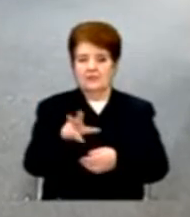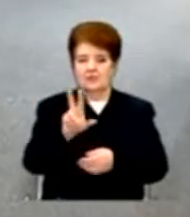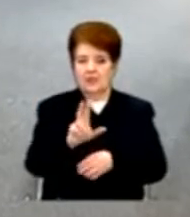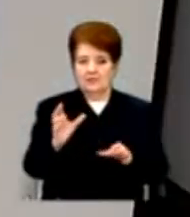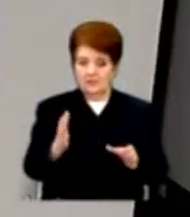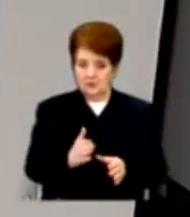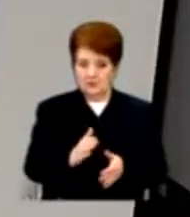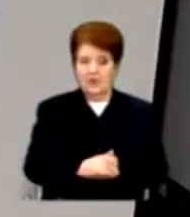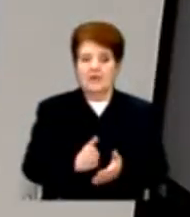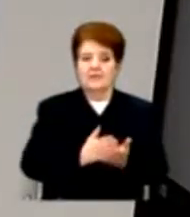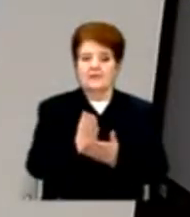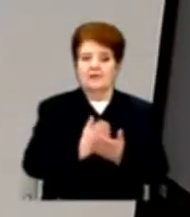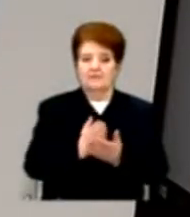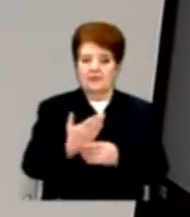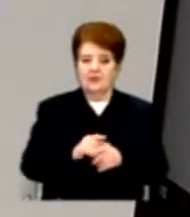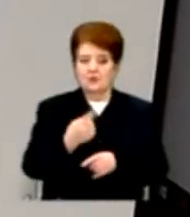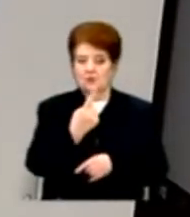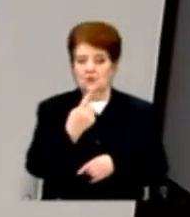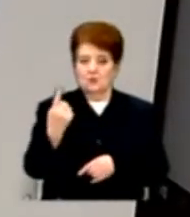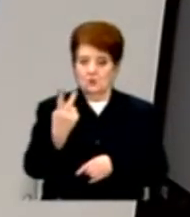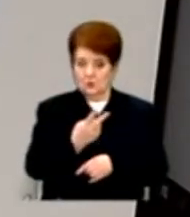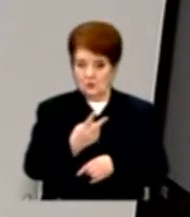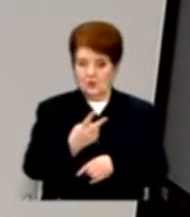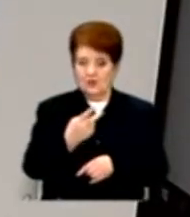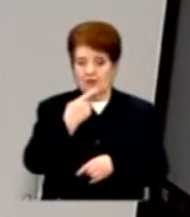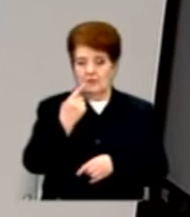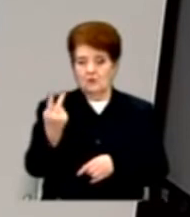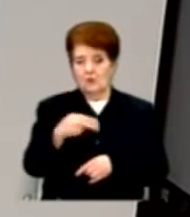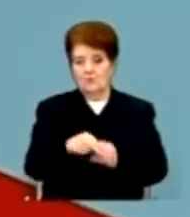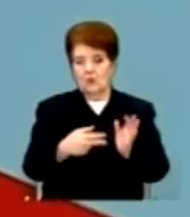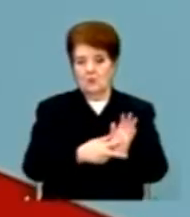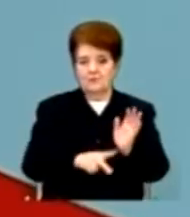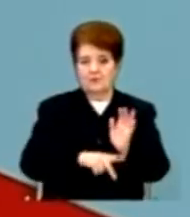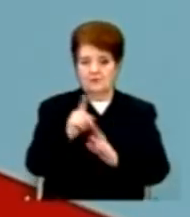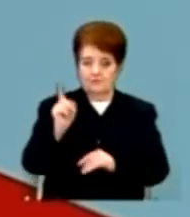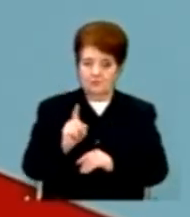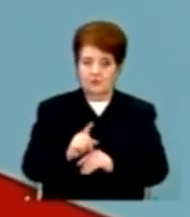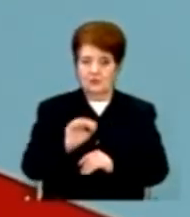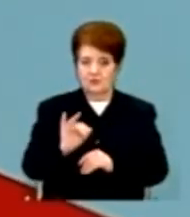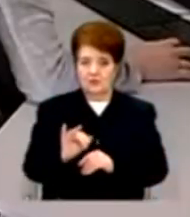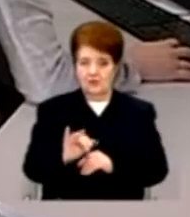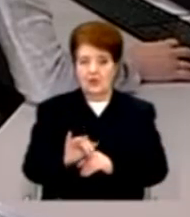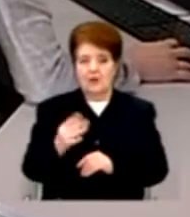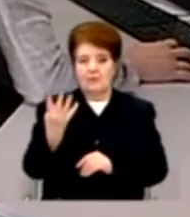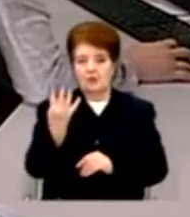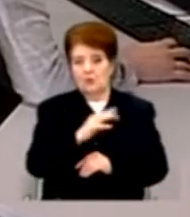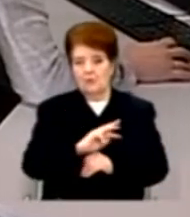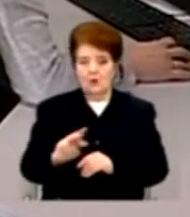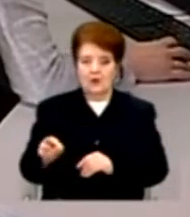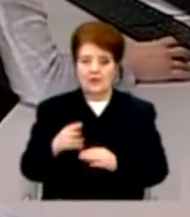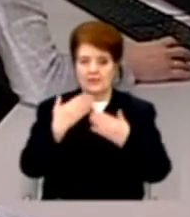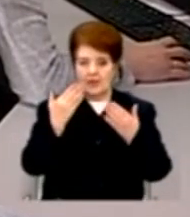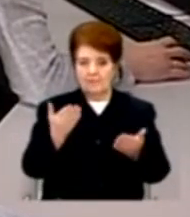33%. Serviciul Unic 112 a fost lansat în luna iulie 2018 și de atunci a procesat peste 4 milioane de